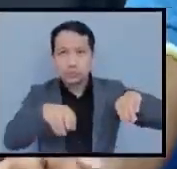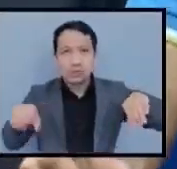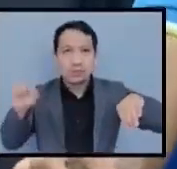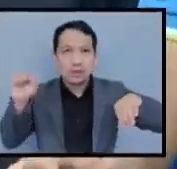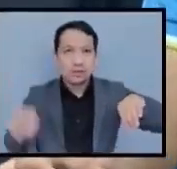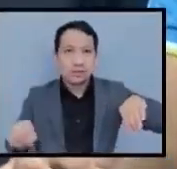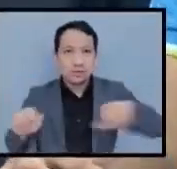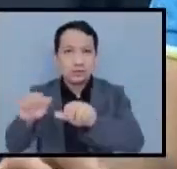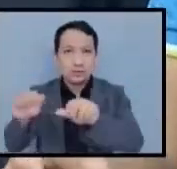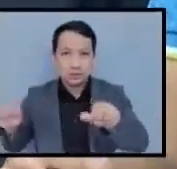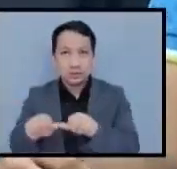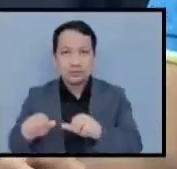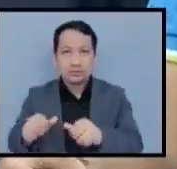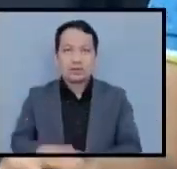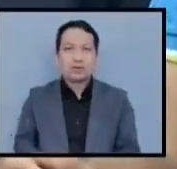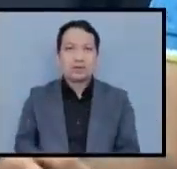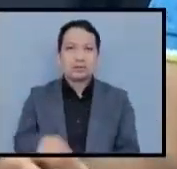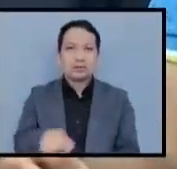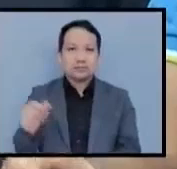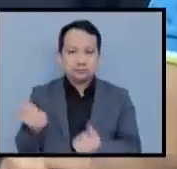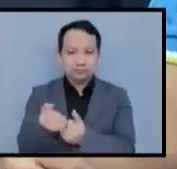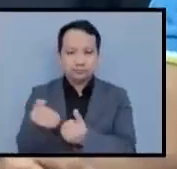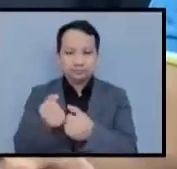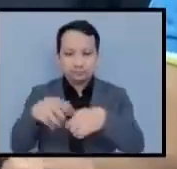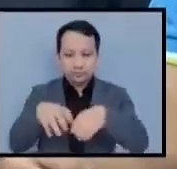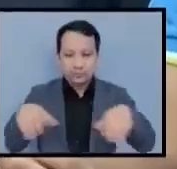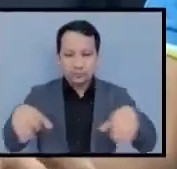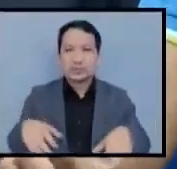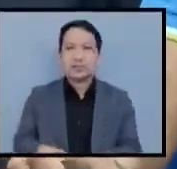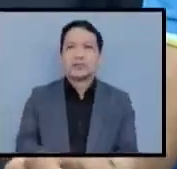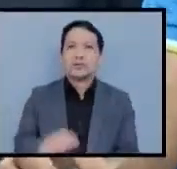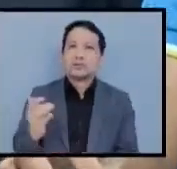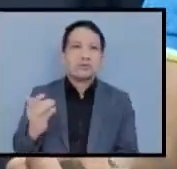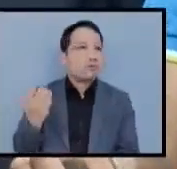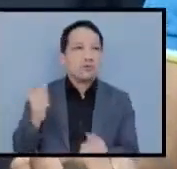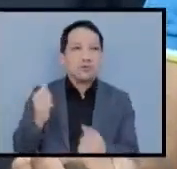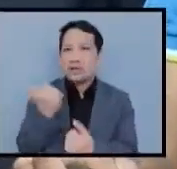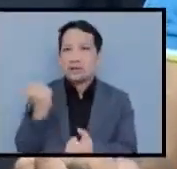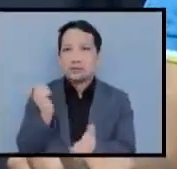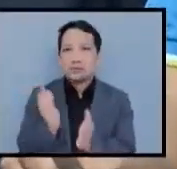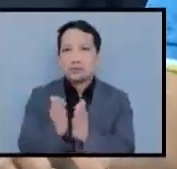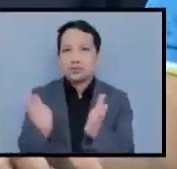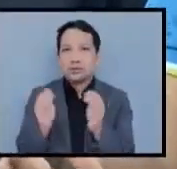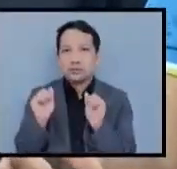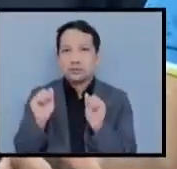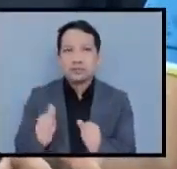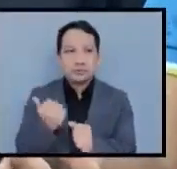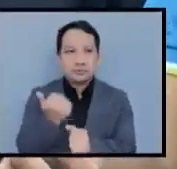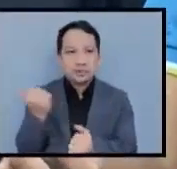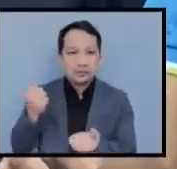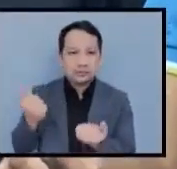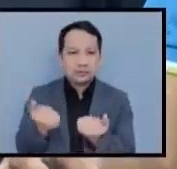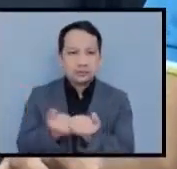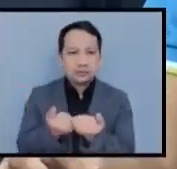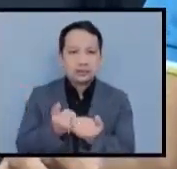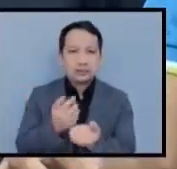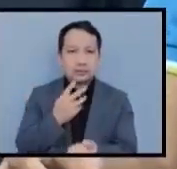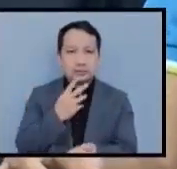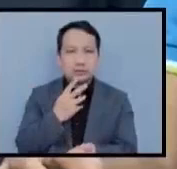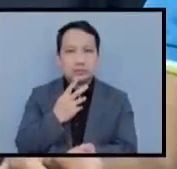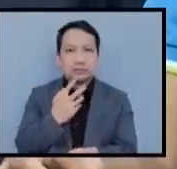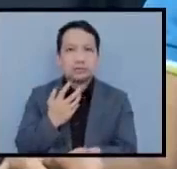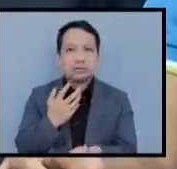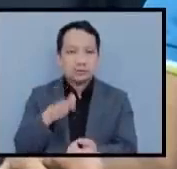source nung area na yon. So wala pong ibang redundancy na pwedeng pagkuhanan ng mga would be affected.